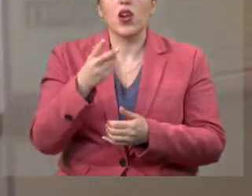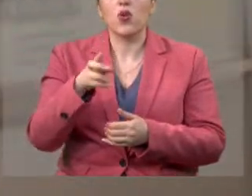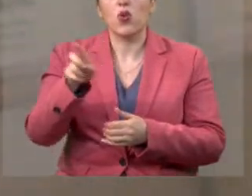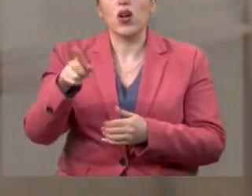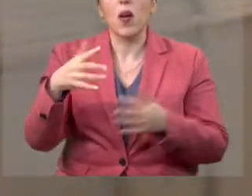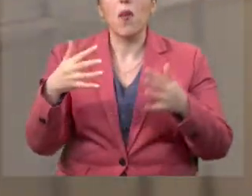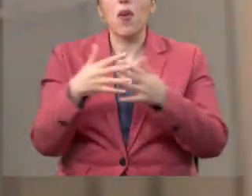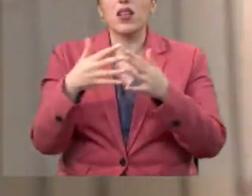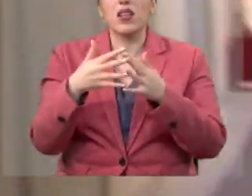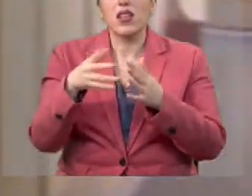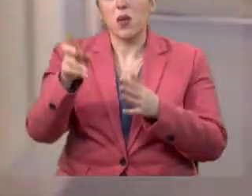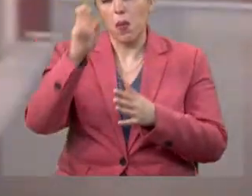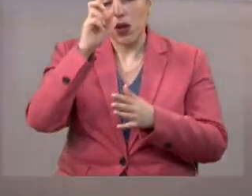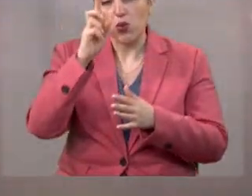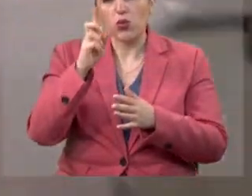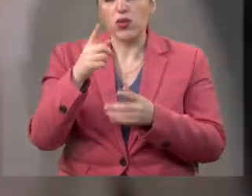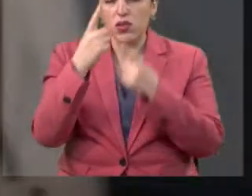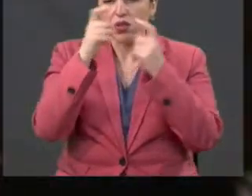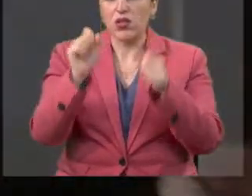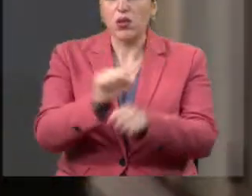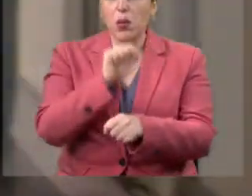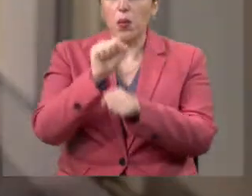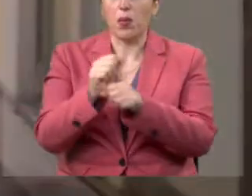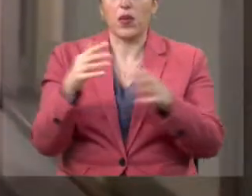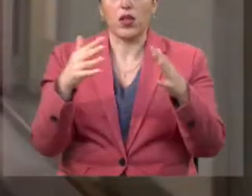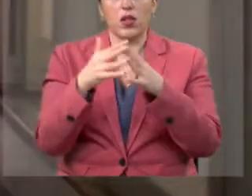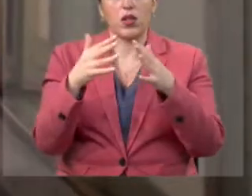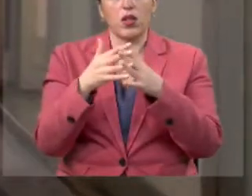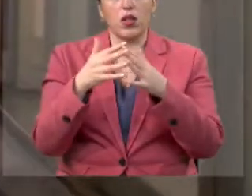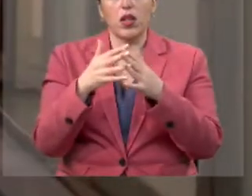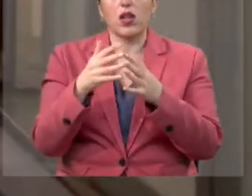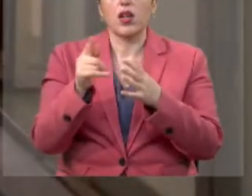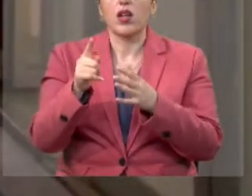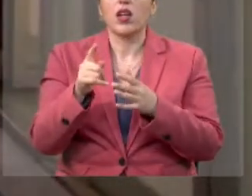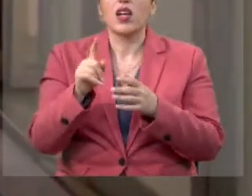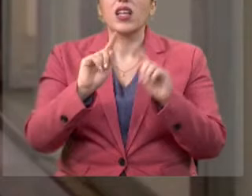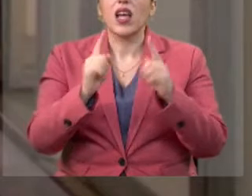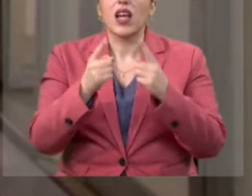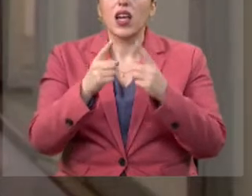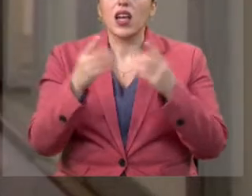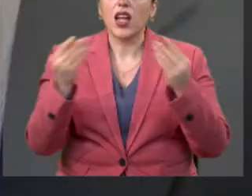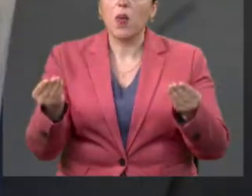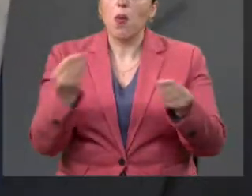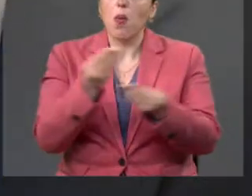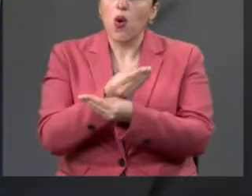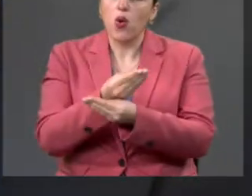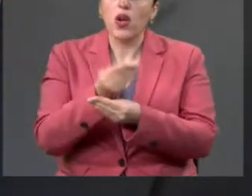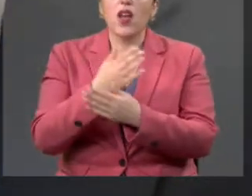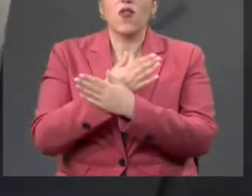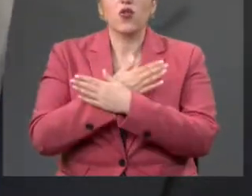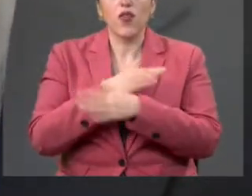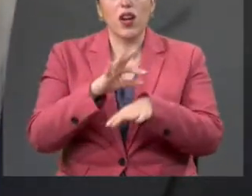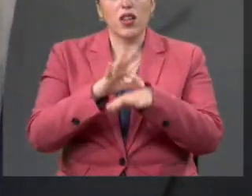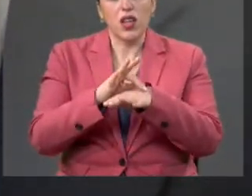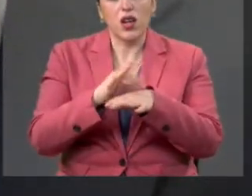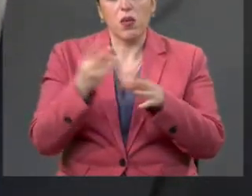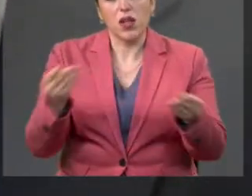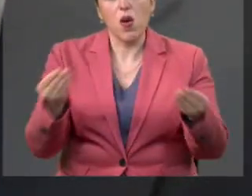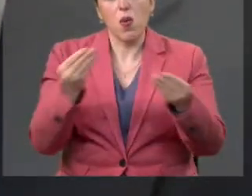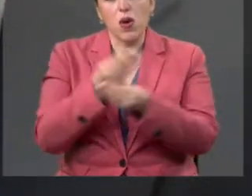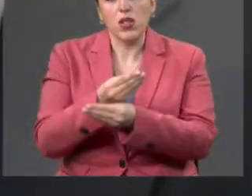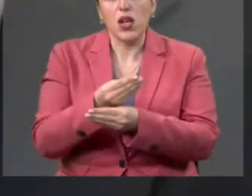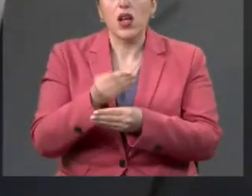արել անհապաղ դադարեցնել մարտական գործողությունները, փոխանակել գերիներին և զոհվածների դիակները,